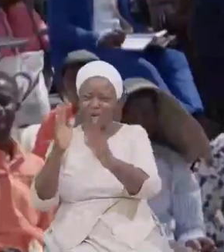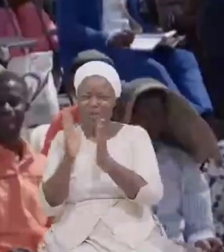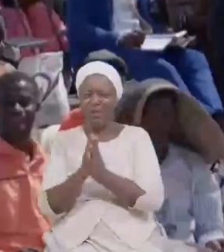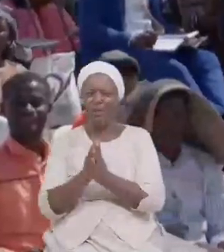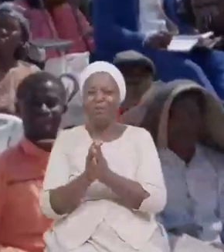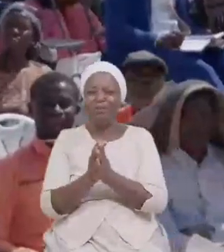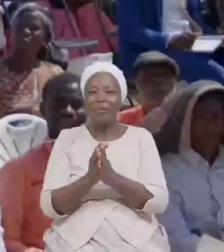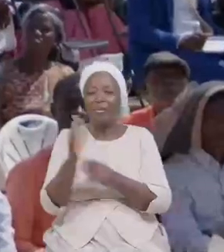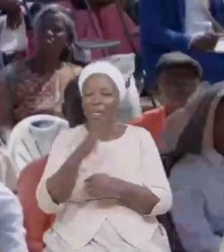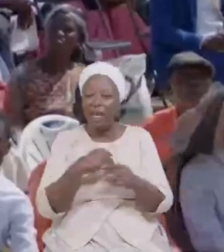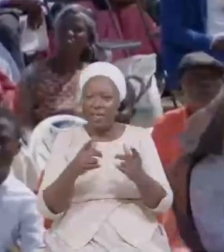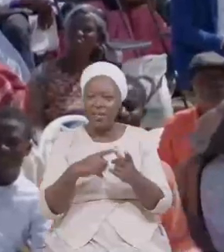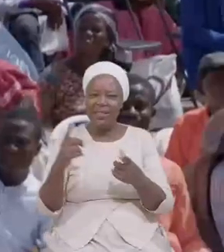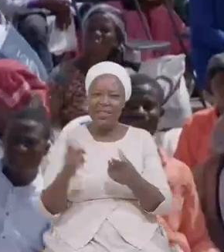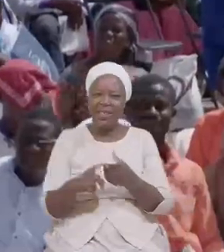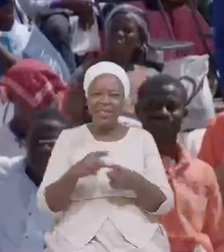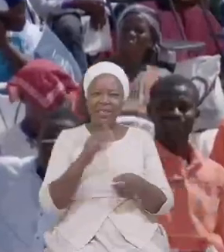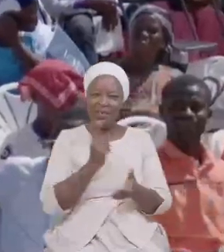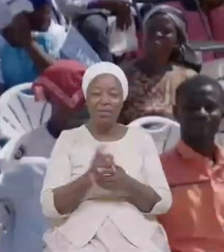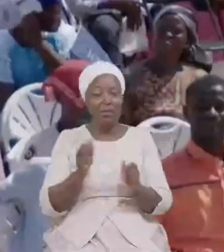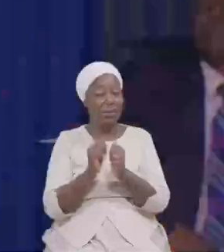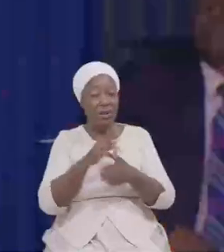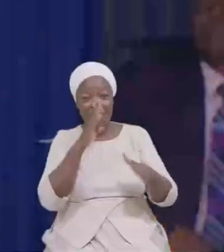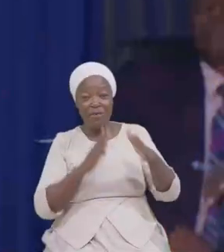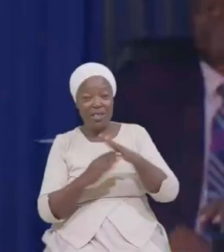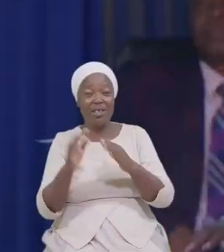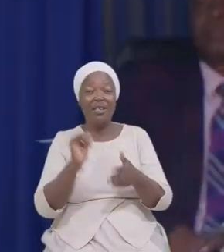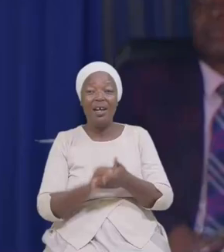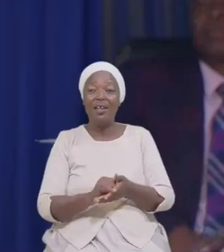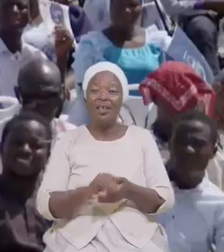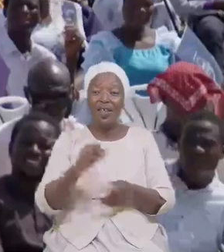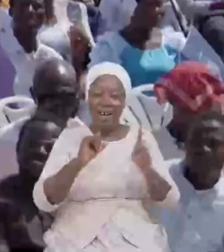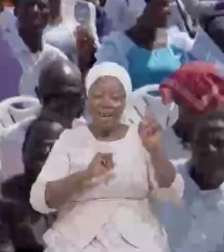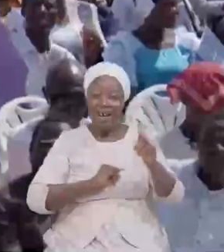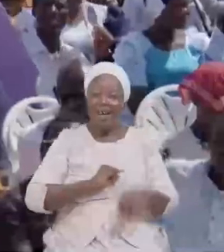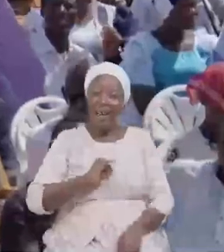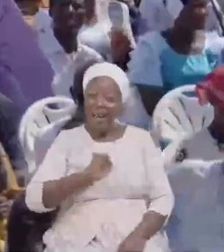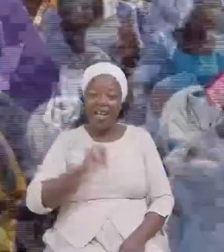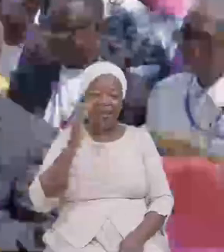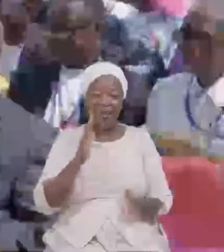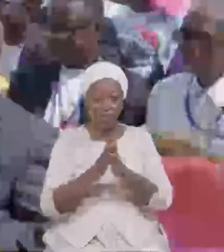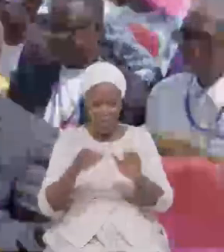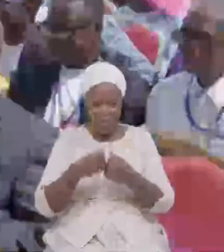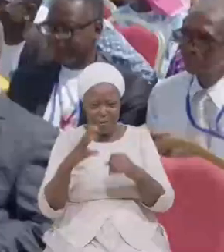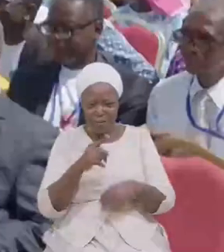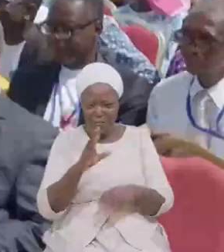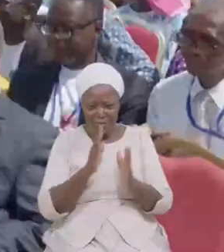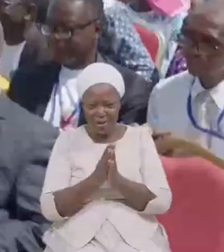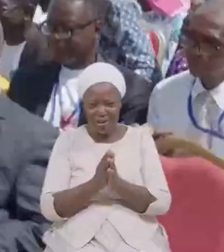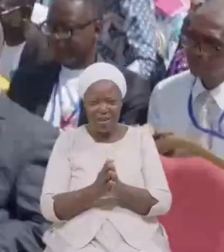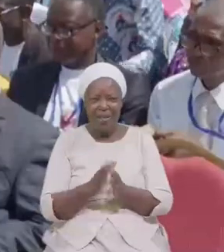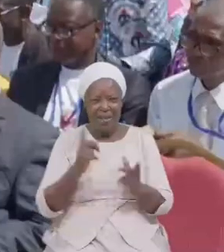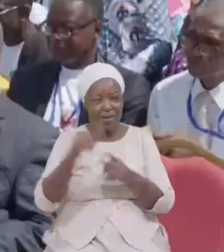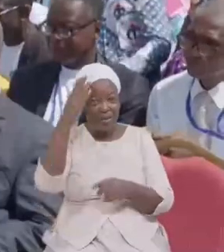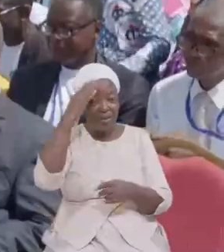Les gens pensaient que c'est l'humilité. Ils disent que comme j'ai prié, combien ont prié, quand Pierre a prié, on a enregistré que